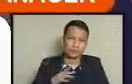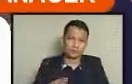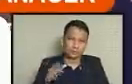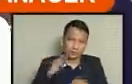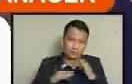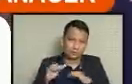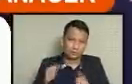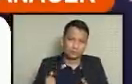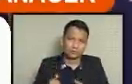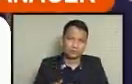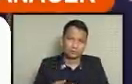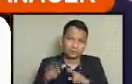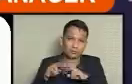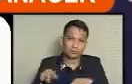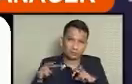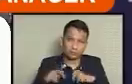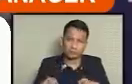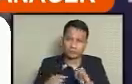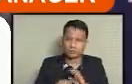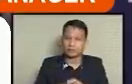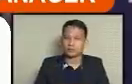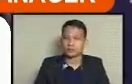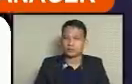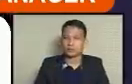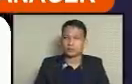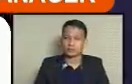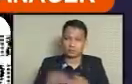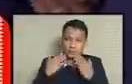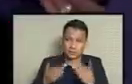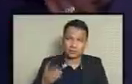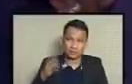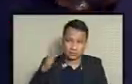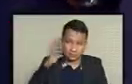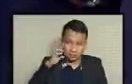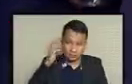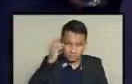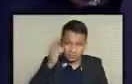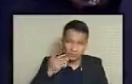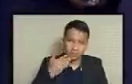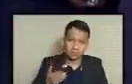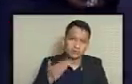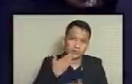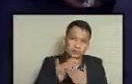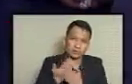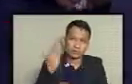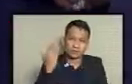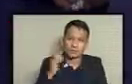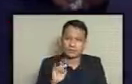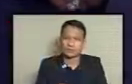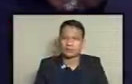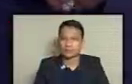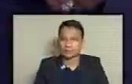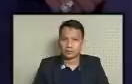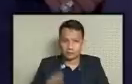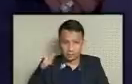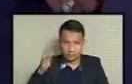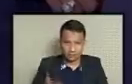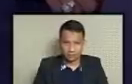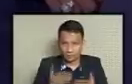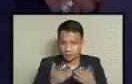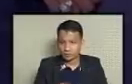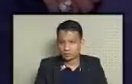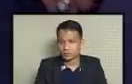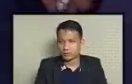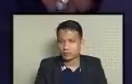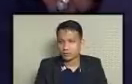naman po problema. At investigahan ko rin po, idol. Sige. Salamat po, Mr. De La Cruz. Opo. Magandang tanghali po, Mr. De La Cruz. Okay po. Mabuhay po kayo, idol. Salamat yes, sir. Po.